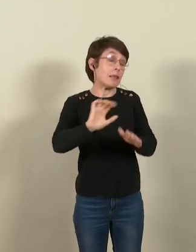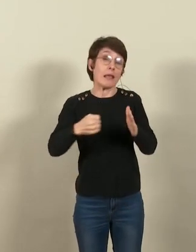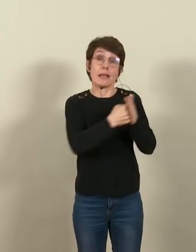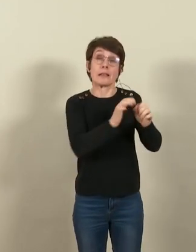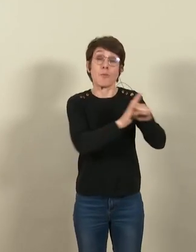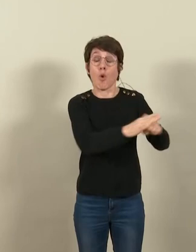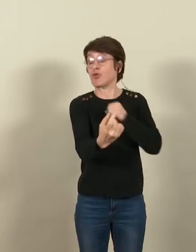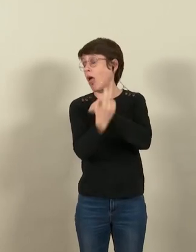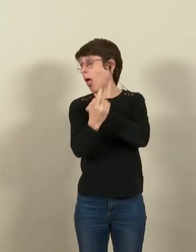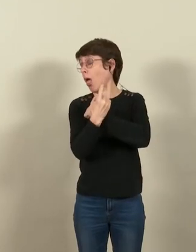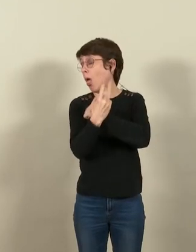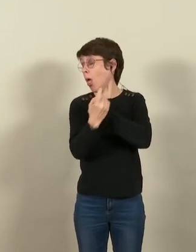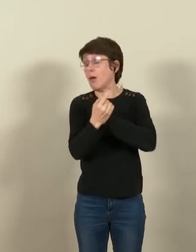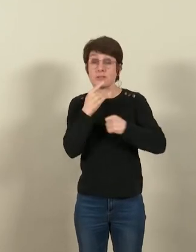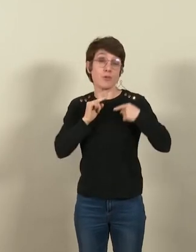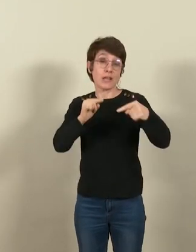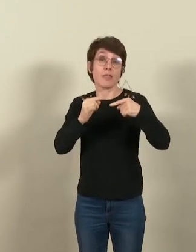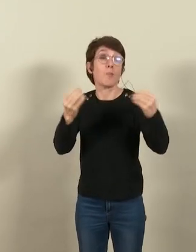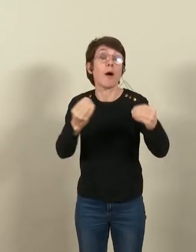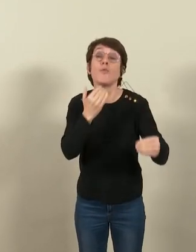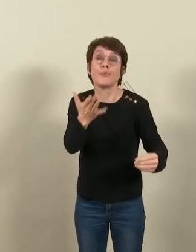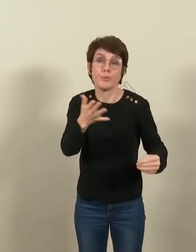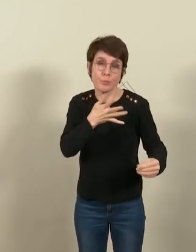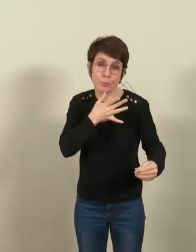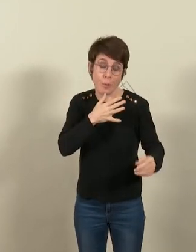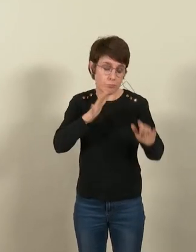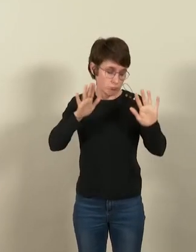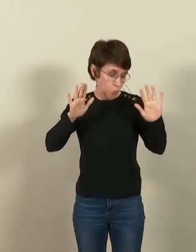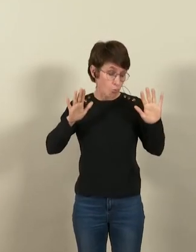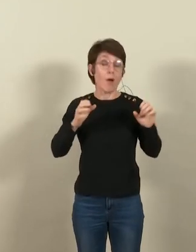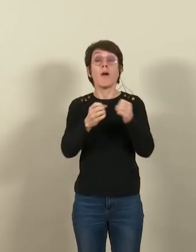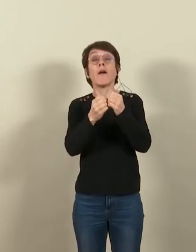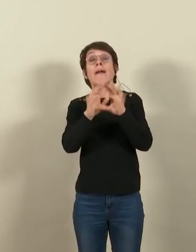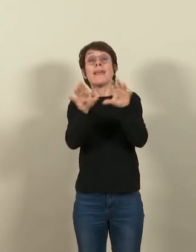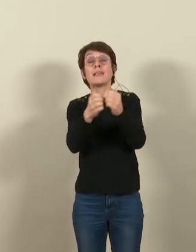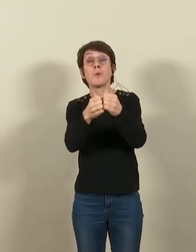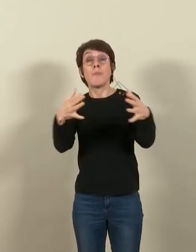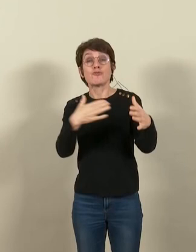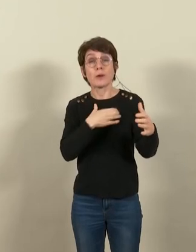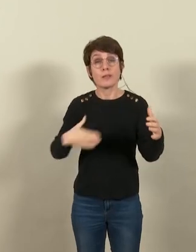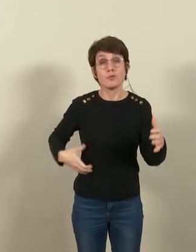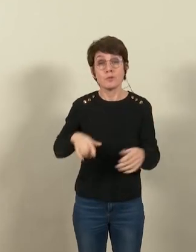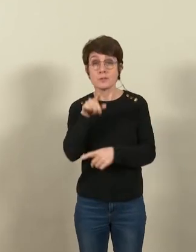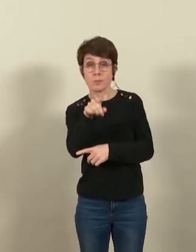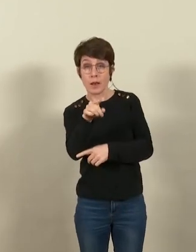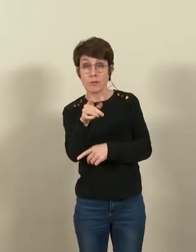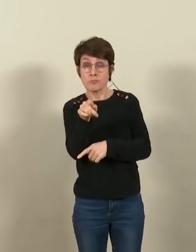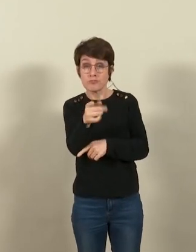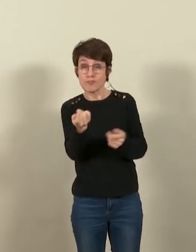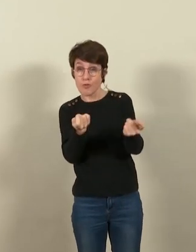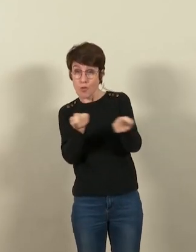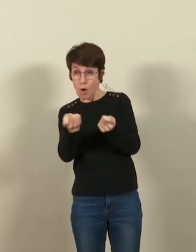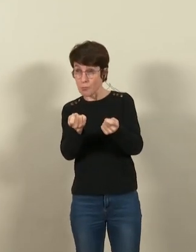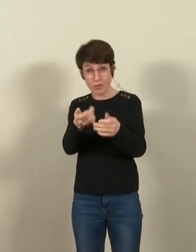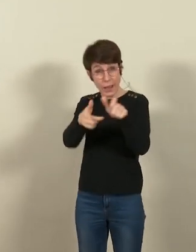empêcher à empêcher tout débat mais je vous dirais je dirais à la majorité municipale que quand on voit la façon dont elle organise l'accueil